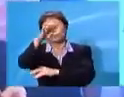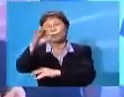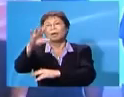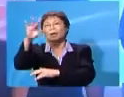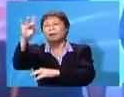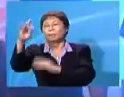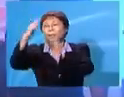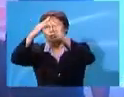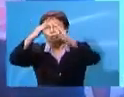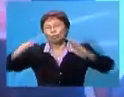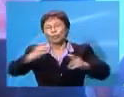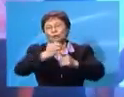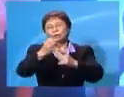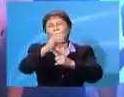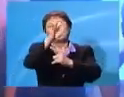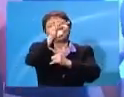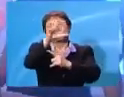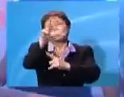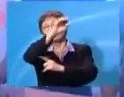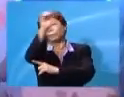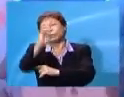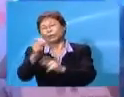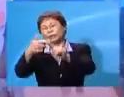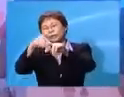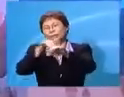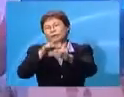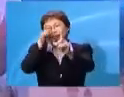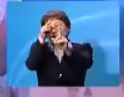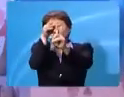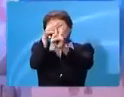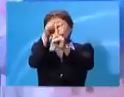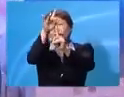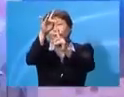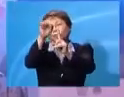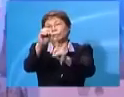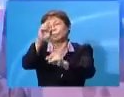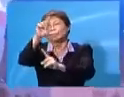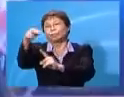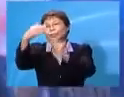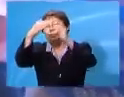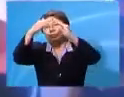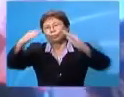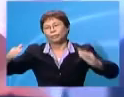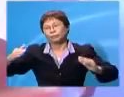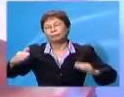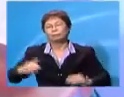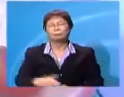66,408 unit atau 83% daripada sasaran 80,000 unit.